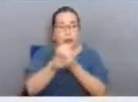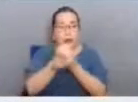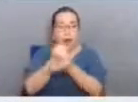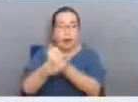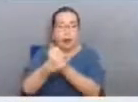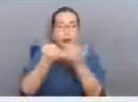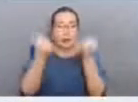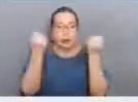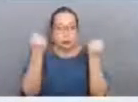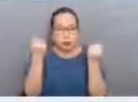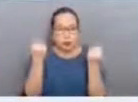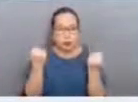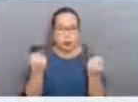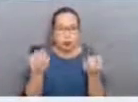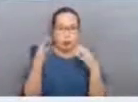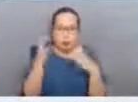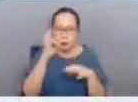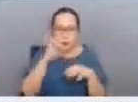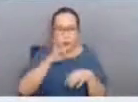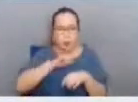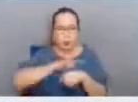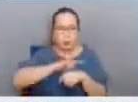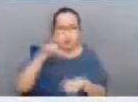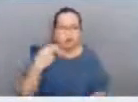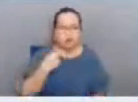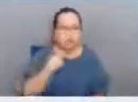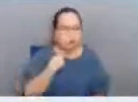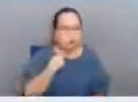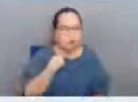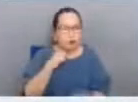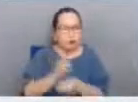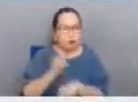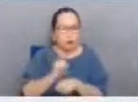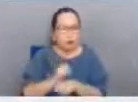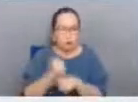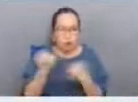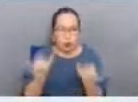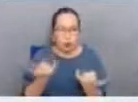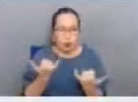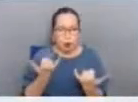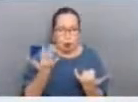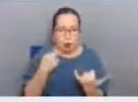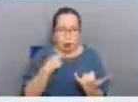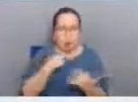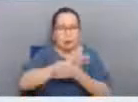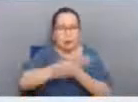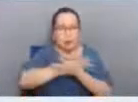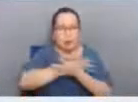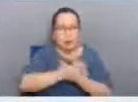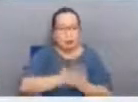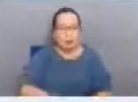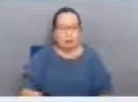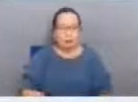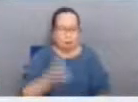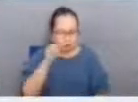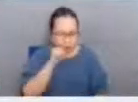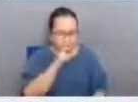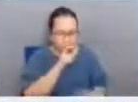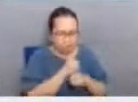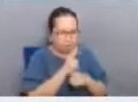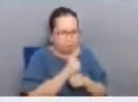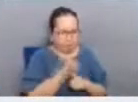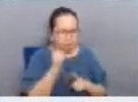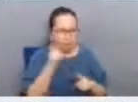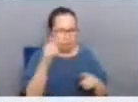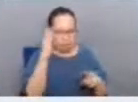po doon sa travel restrictions. Pero dahil po sa ipinalabas na joint circular ng ating mga ahensya na sinamahan po